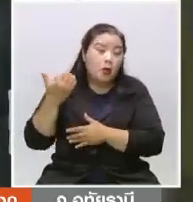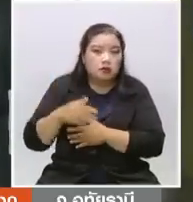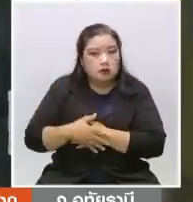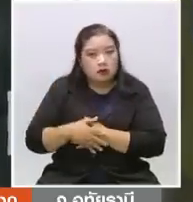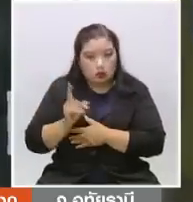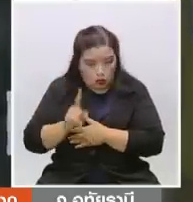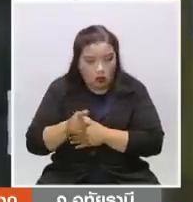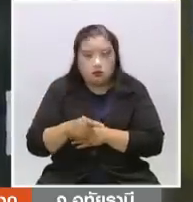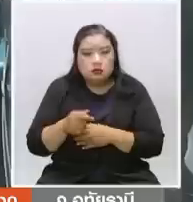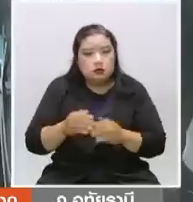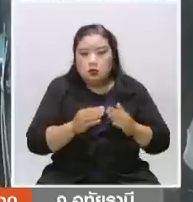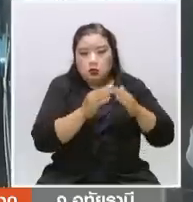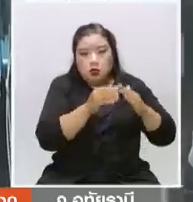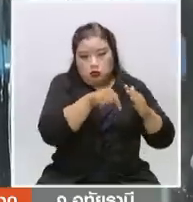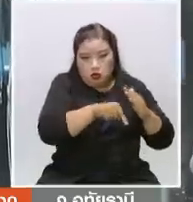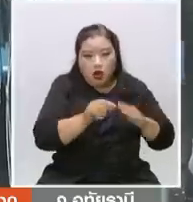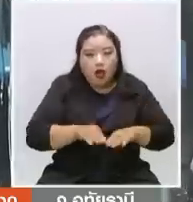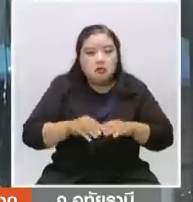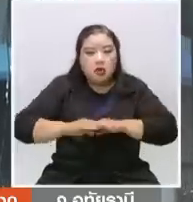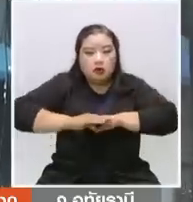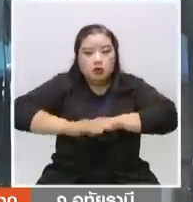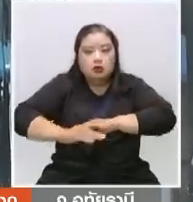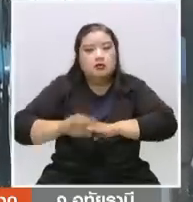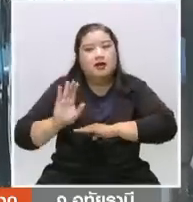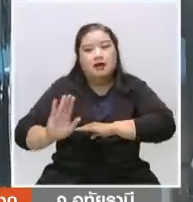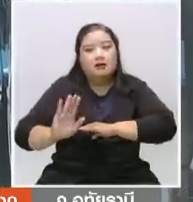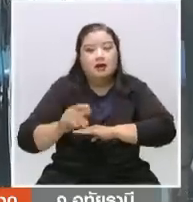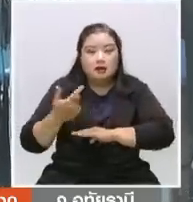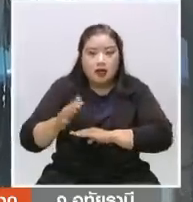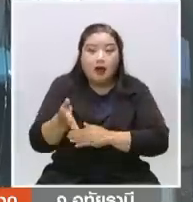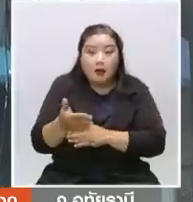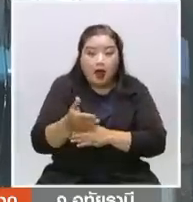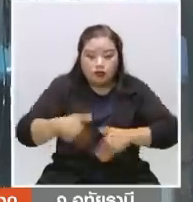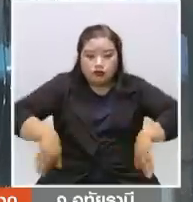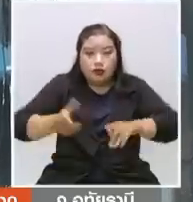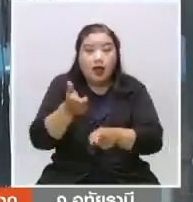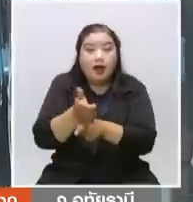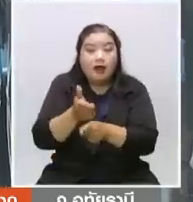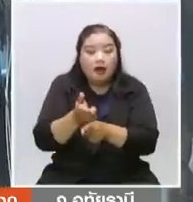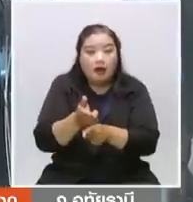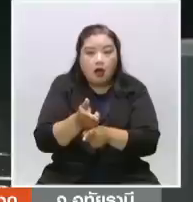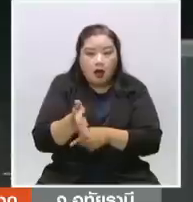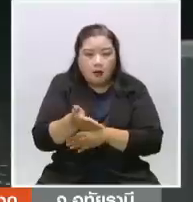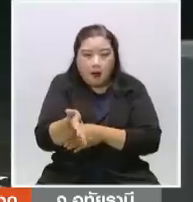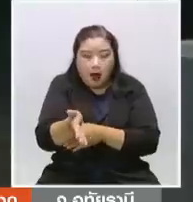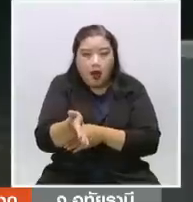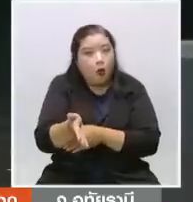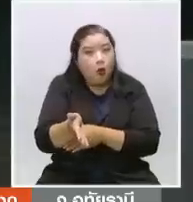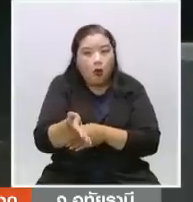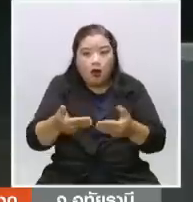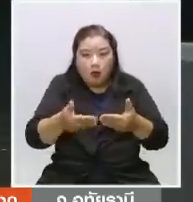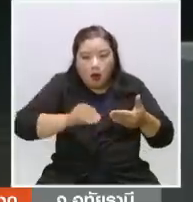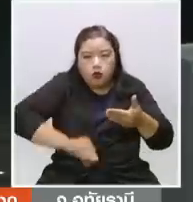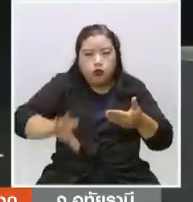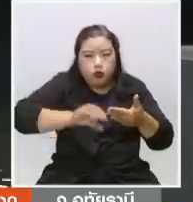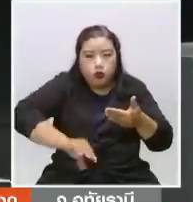งเพื่อความปลอดภัยส่วนกระชังปลาจำนวนมากเลยนะคะที่ได้รับความเสียหายปลาเกือบทั้งหมดหลุดไปกับกระแสน้ำ